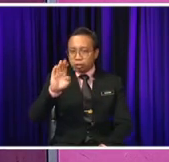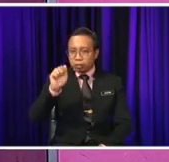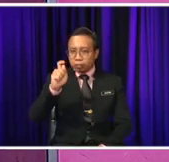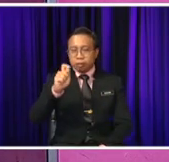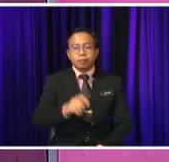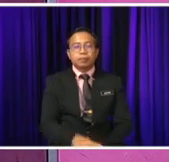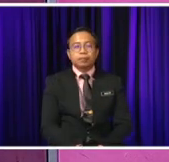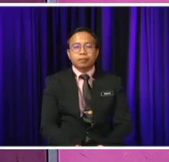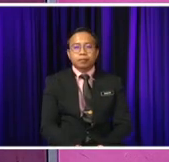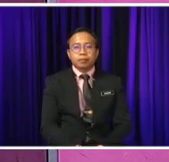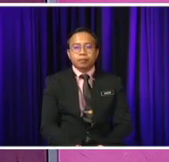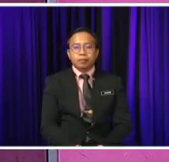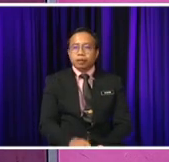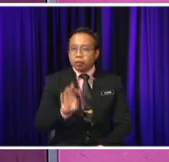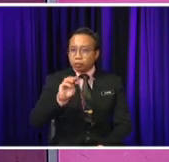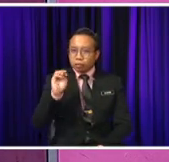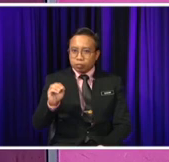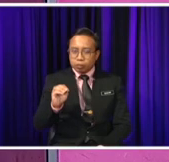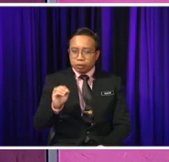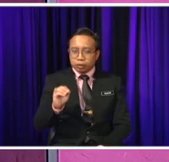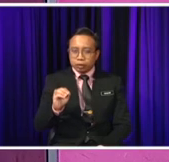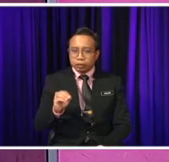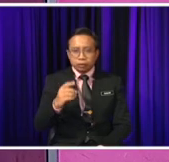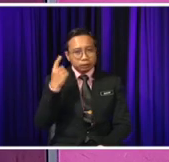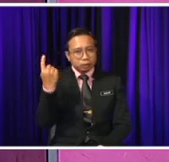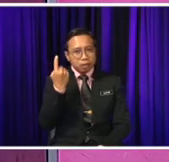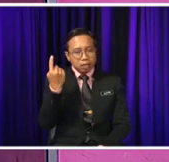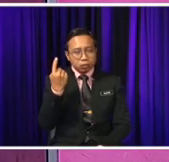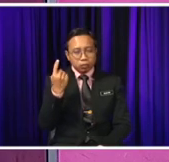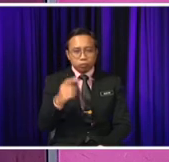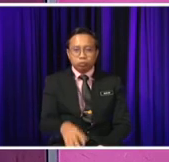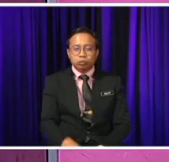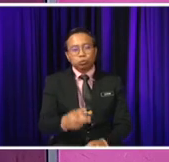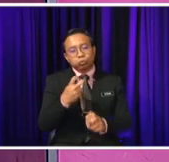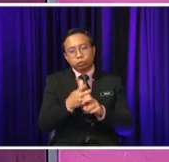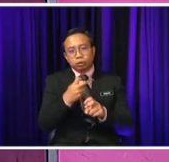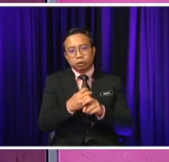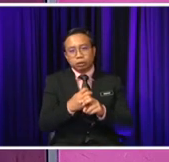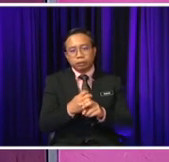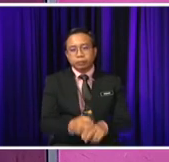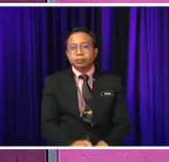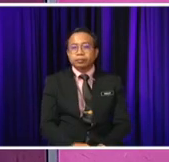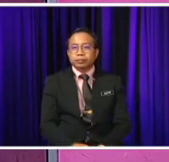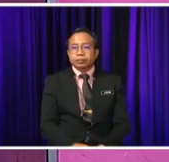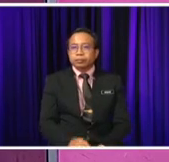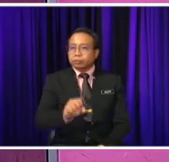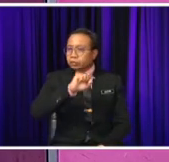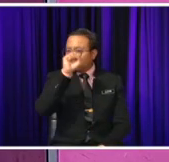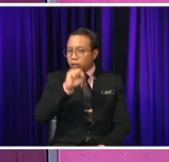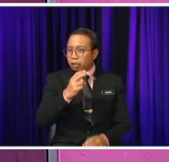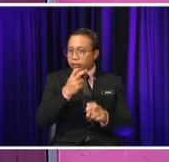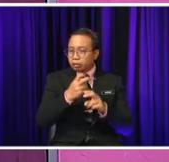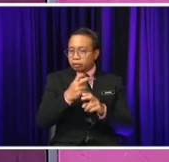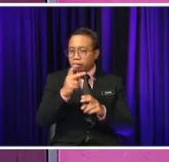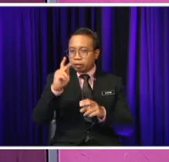sebenarnya loh main murid-murid ini kita selalu menyatakan seorang hebat ini susah seorang hebat ini susah soalnya ini tidak susah